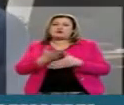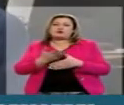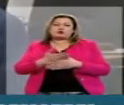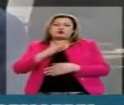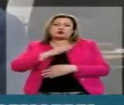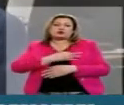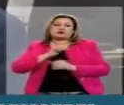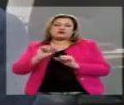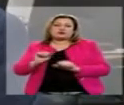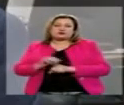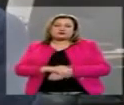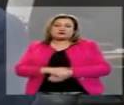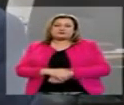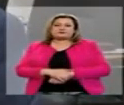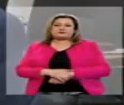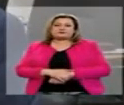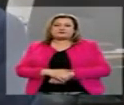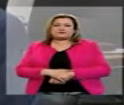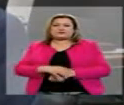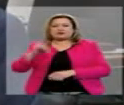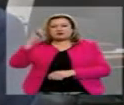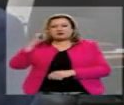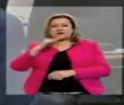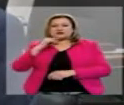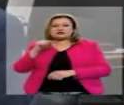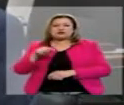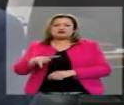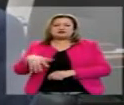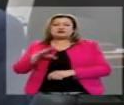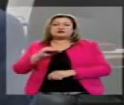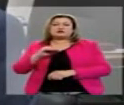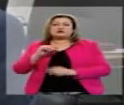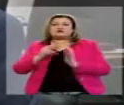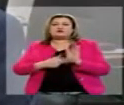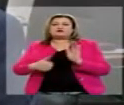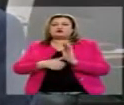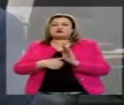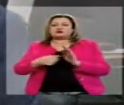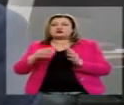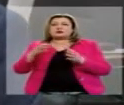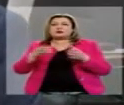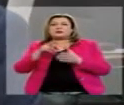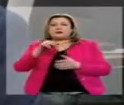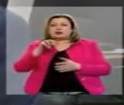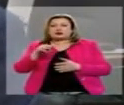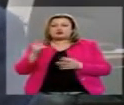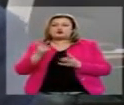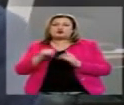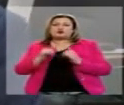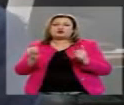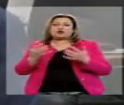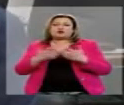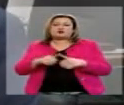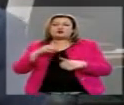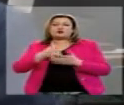Қазақстан настоящее время Қазақстанда 86 заң кеңесшілер палатасы жұмыс істейді. Мұндай ұйымдарға мүшелік ететін заңгерлер санын 200